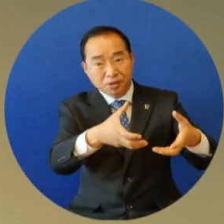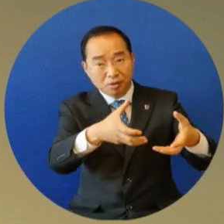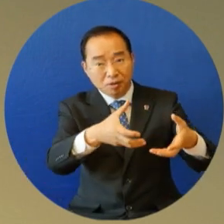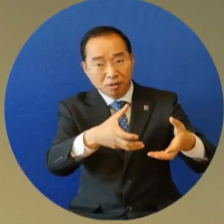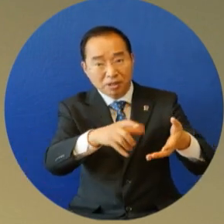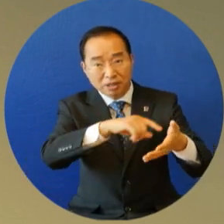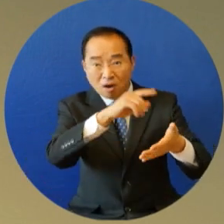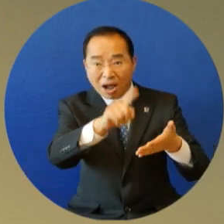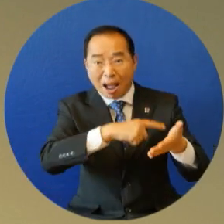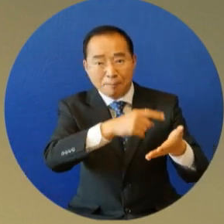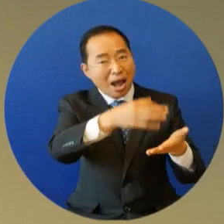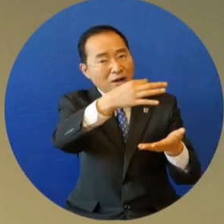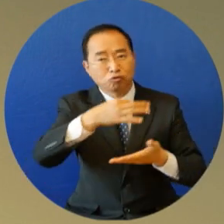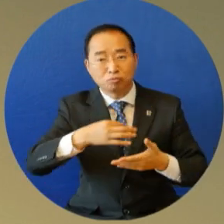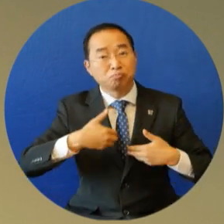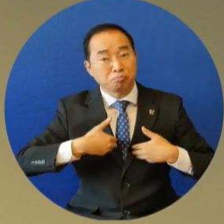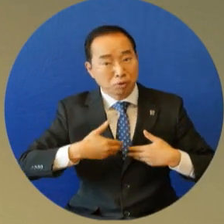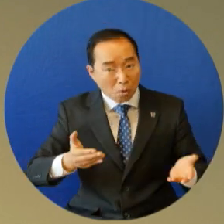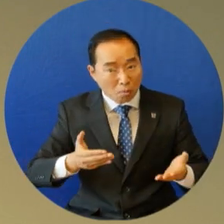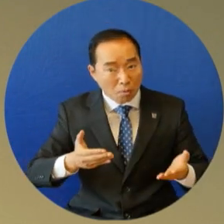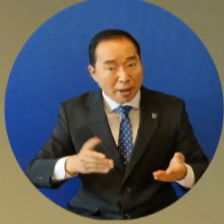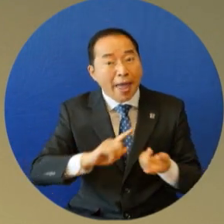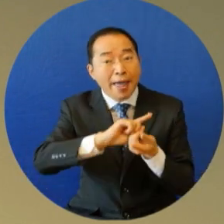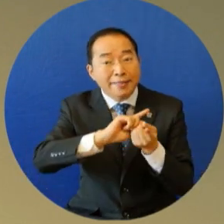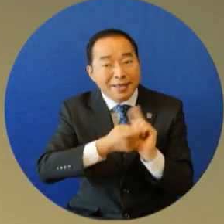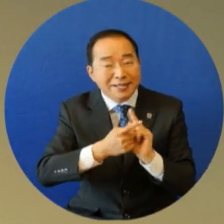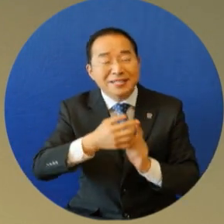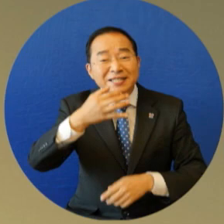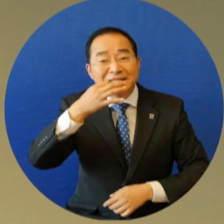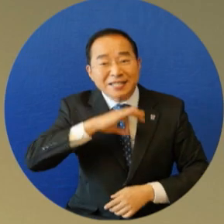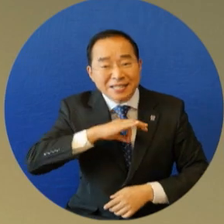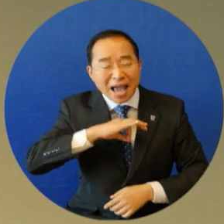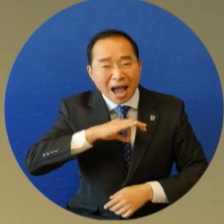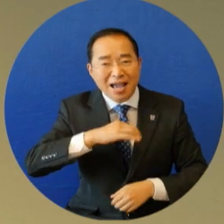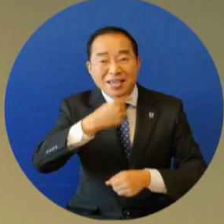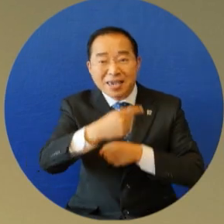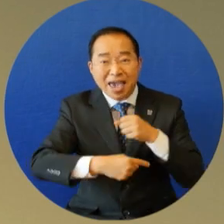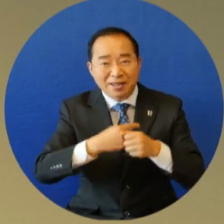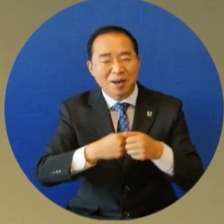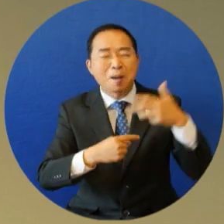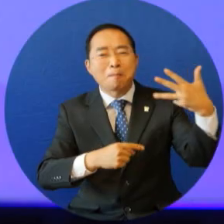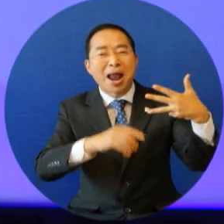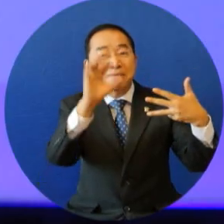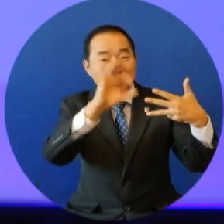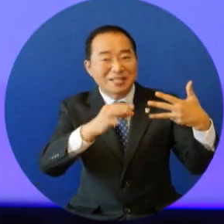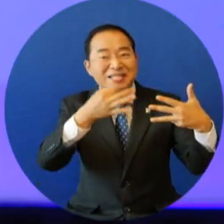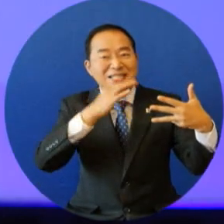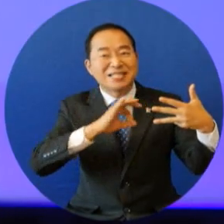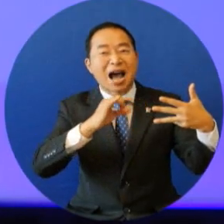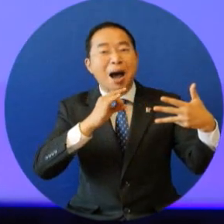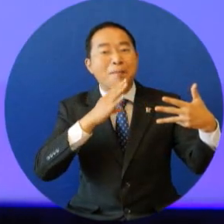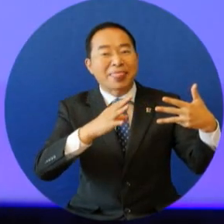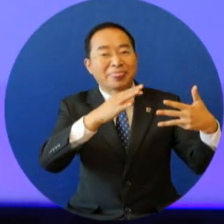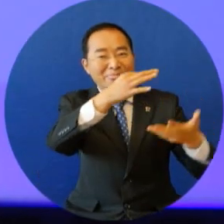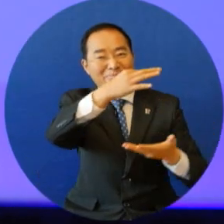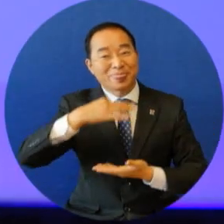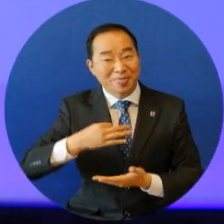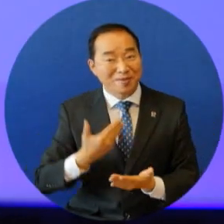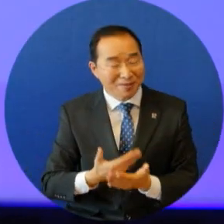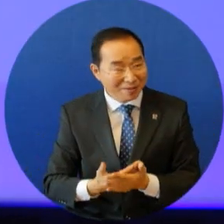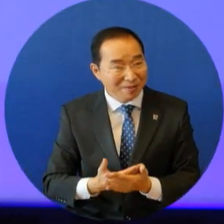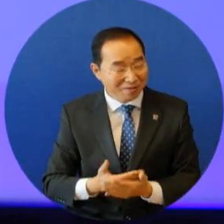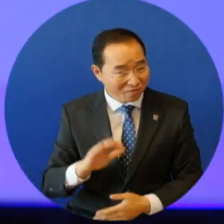않아도 됩니다. 단 매년 8%의 이자를 주십시오. 그 당시 시중금리가